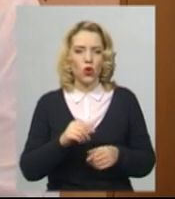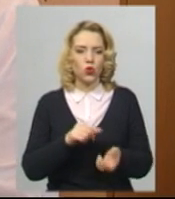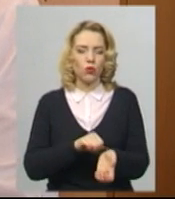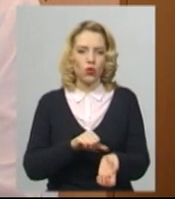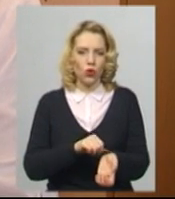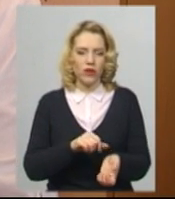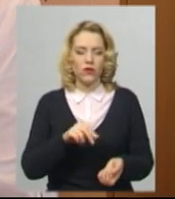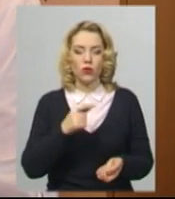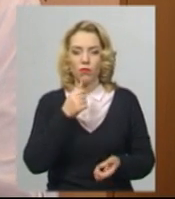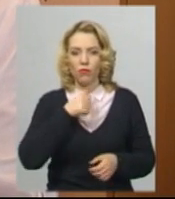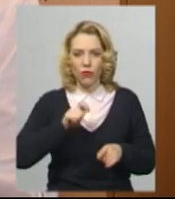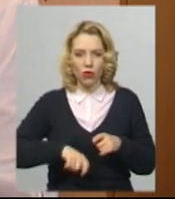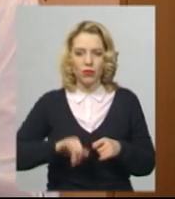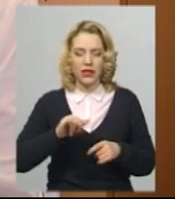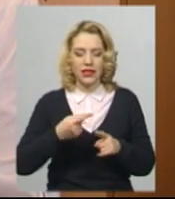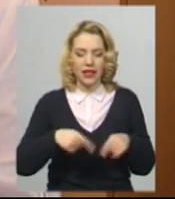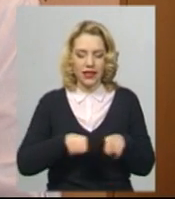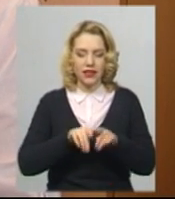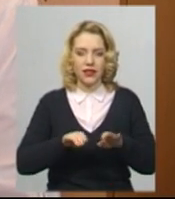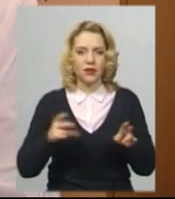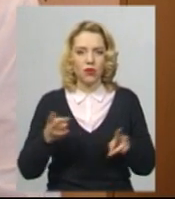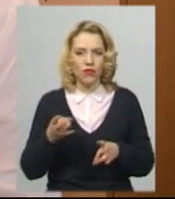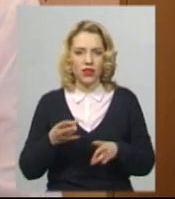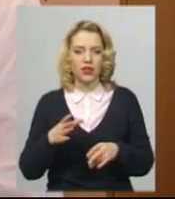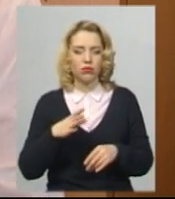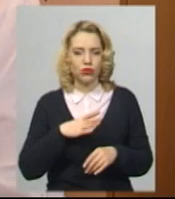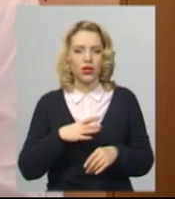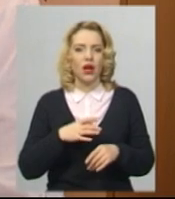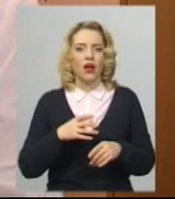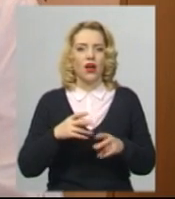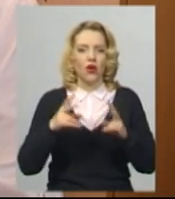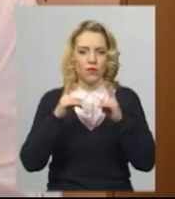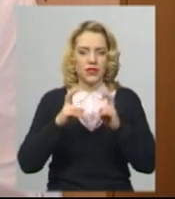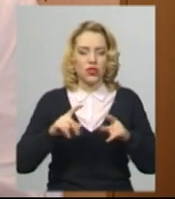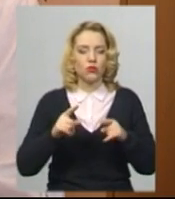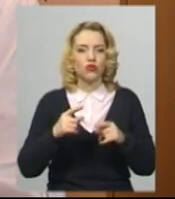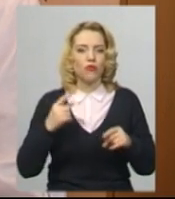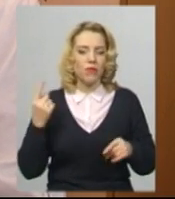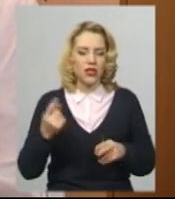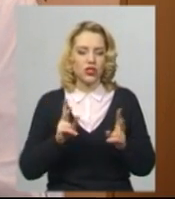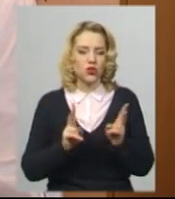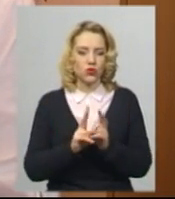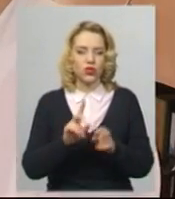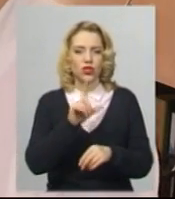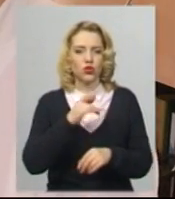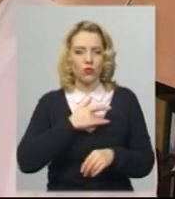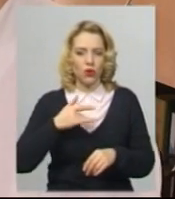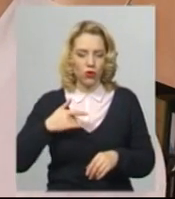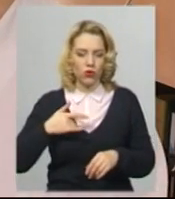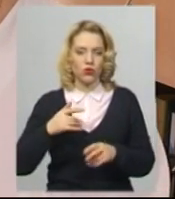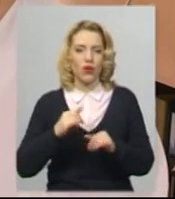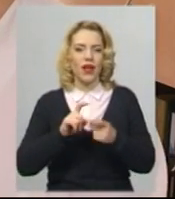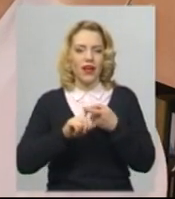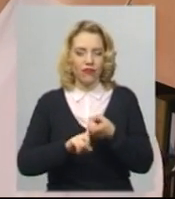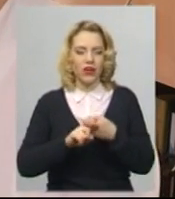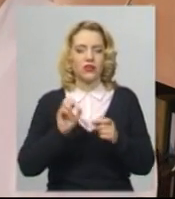діти повинні бути обстежені, тому що саме перша зустріч з туберкульозною інфекцією може вилетись в локальний туберкульоз. І всі вони